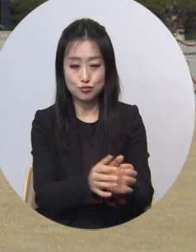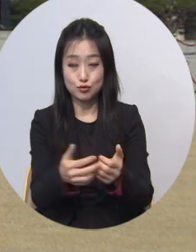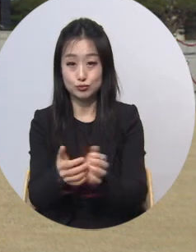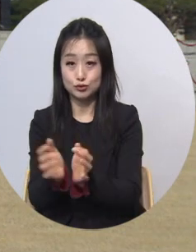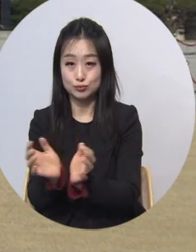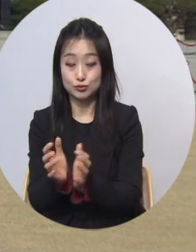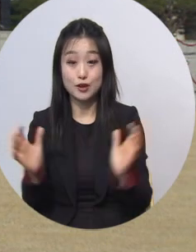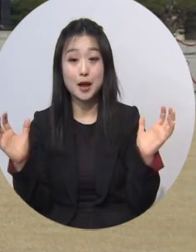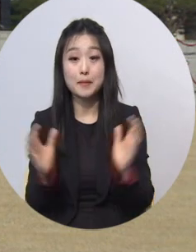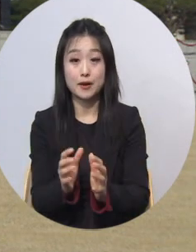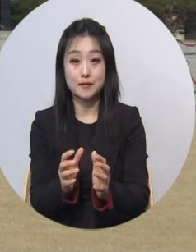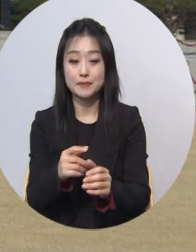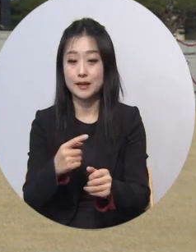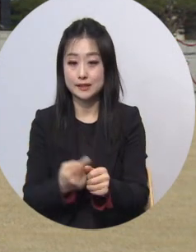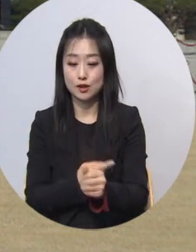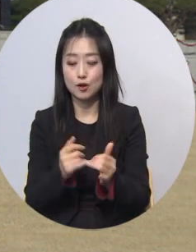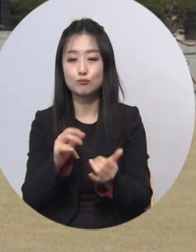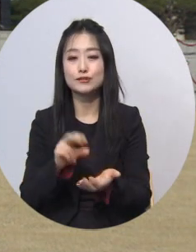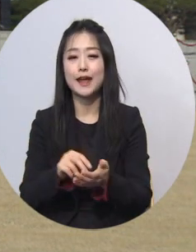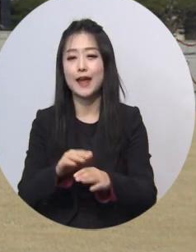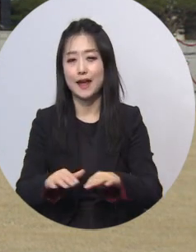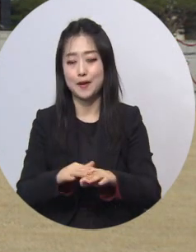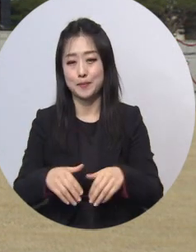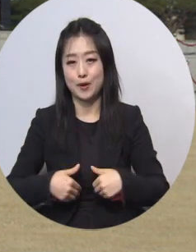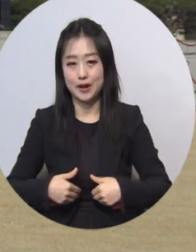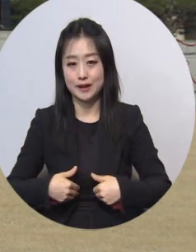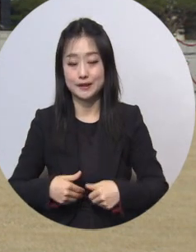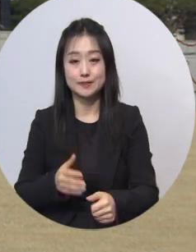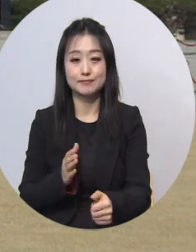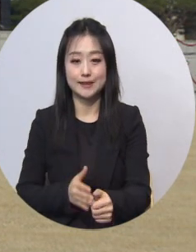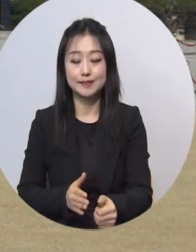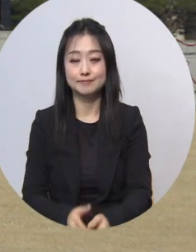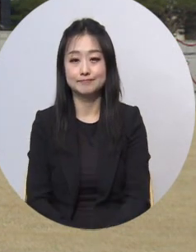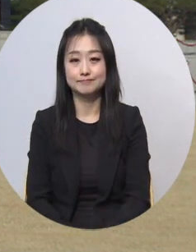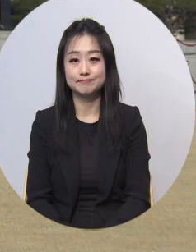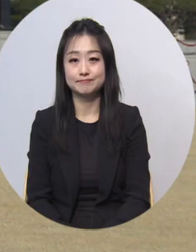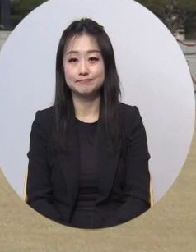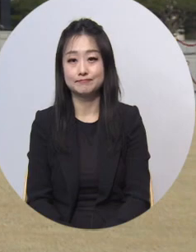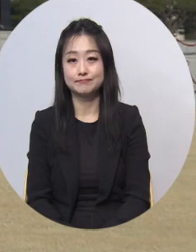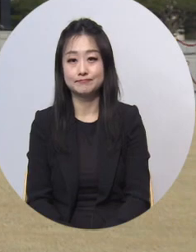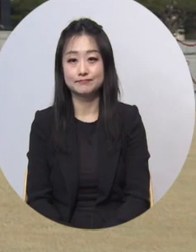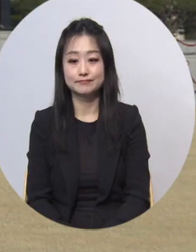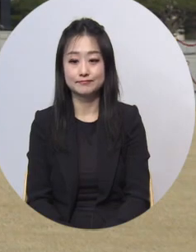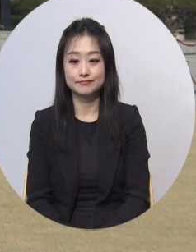긴밀하게 협업해 신속하게 문제를 해결하자고 독려했습니다. KTV 문기혁입니다.